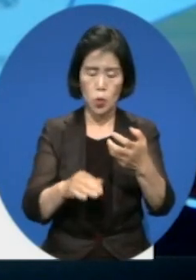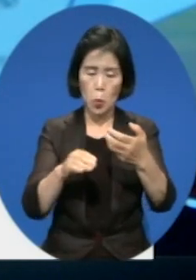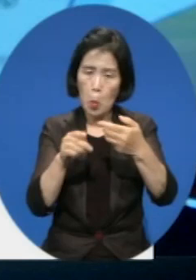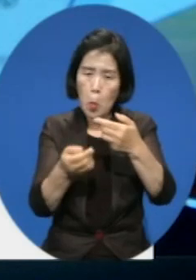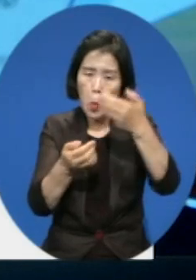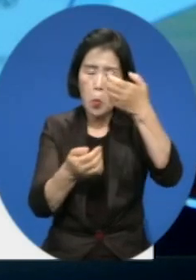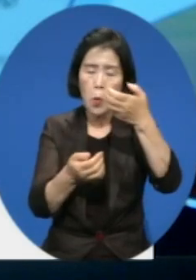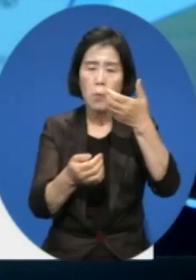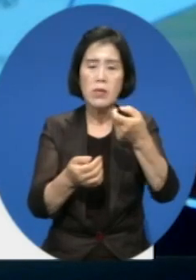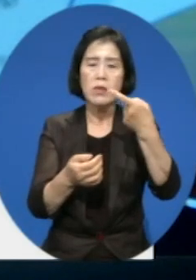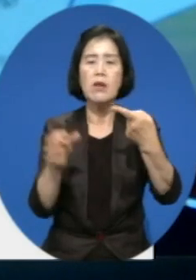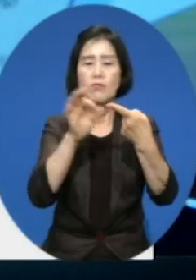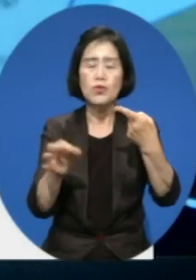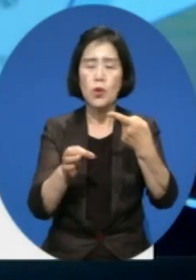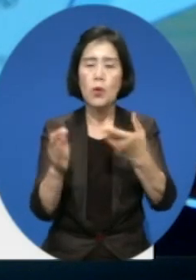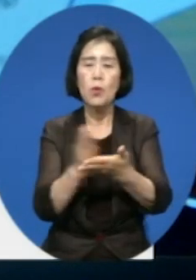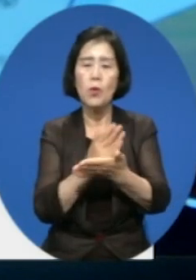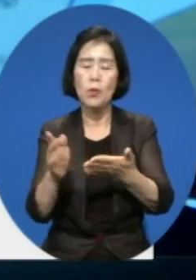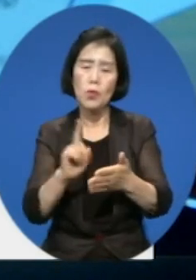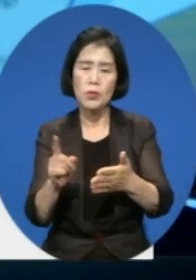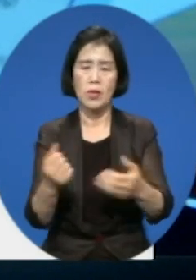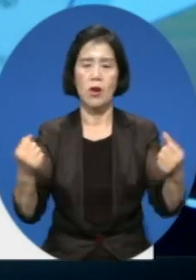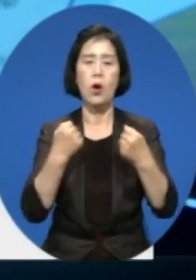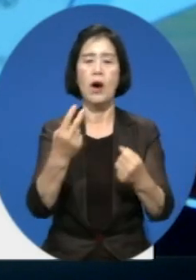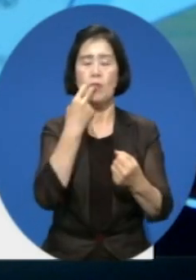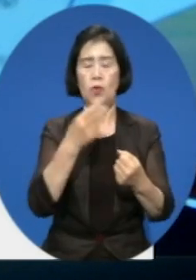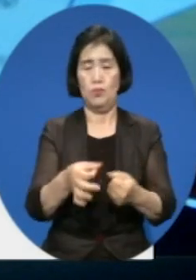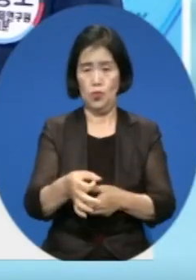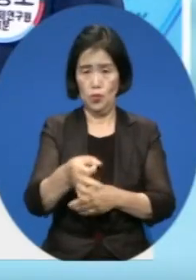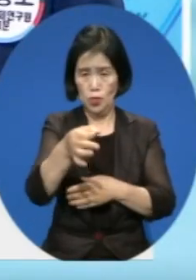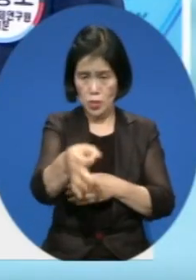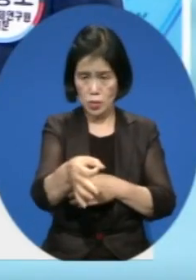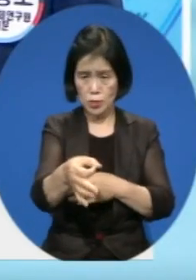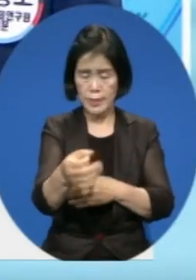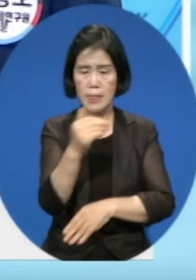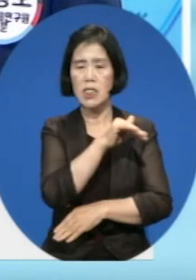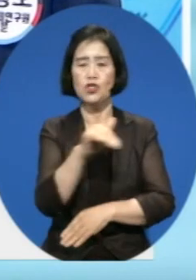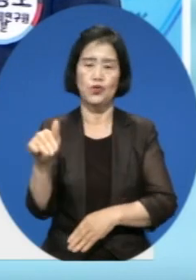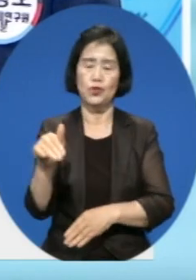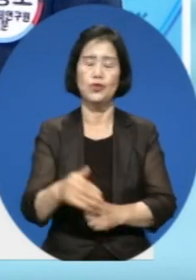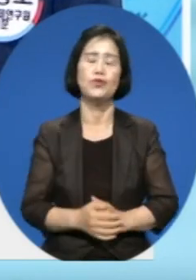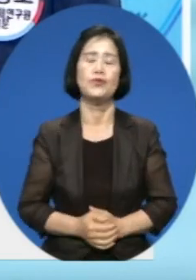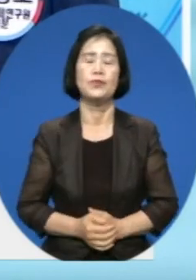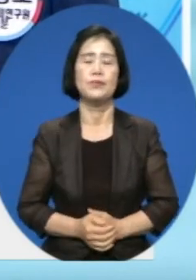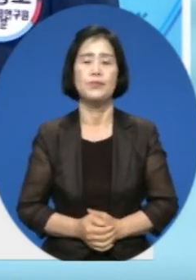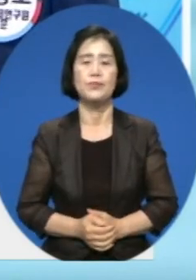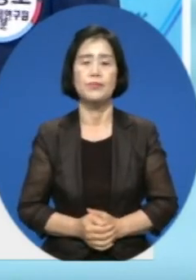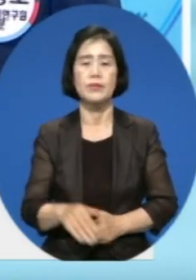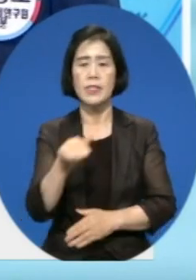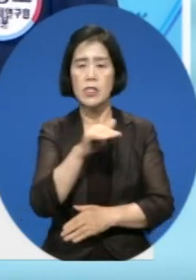나눌 것이냐. 그다음에 지금 건강보험 건강보험 내는 것을 지금 기준으로 해서 나누는데